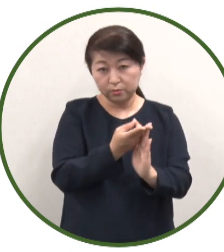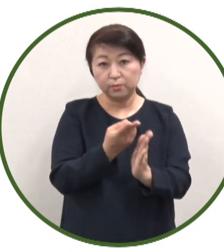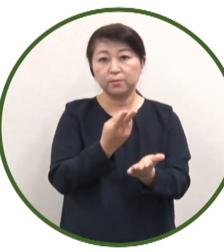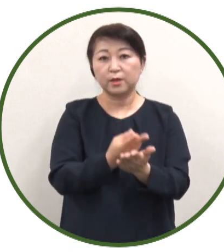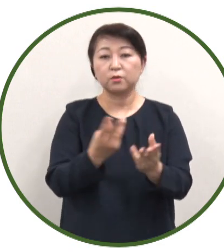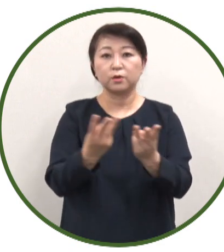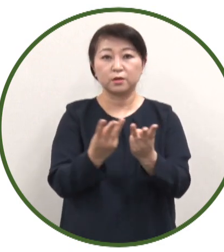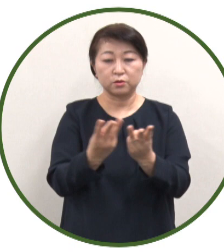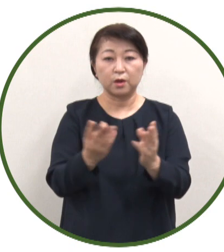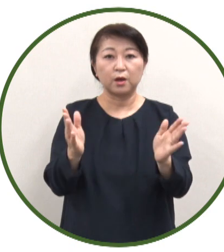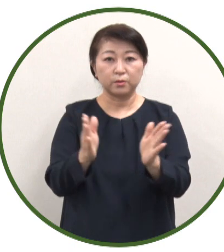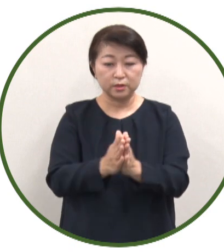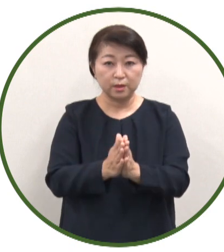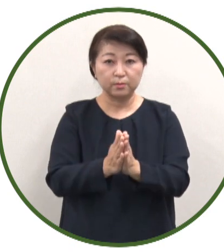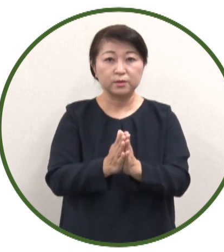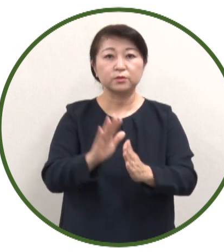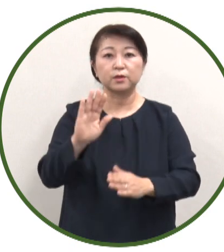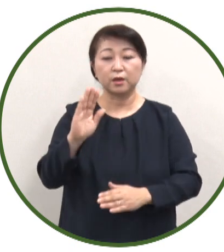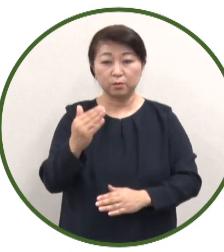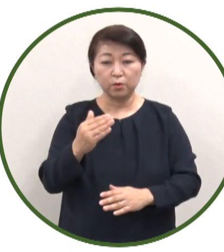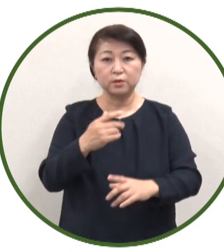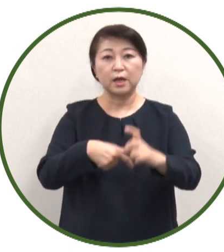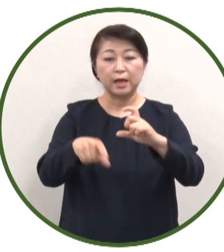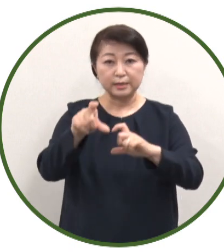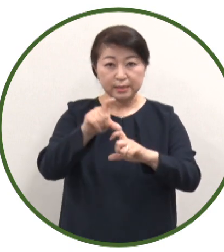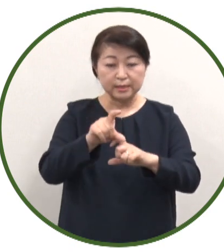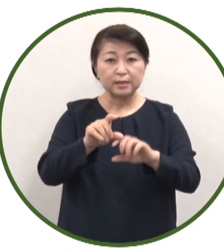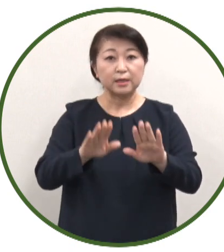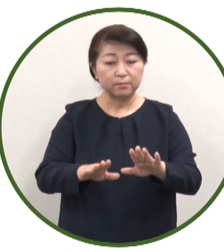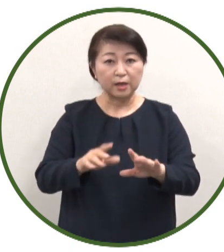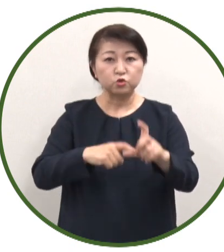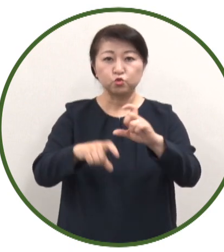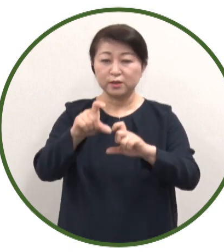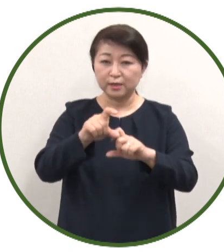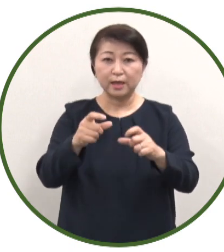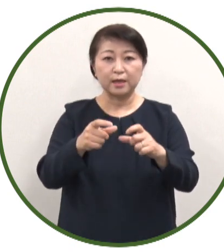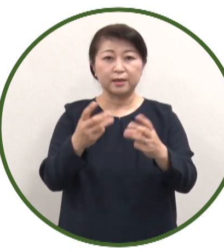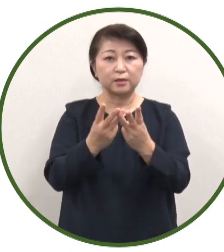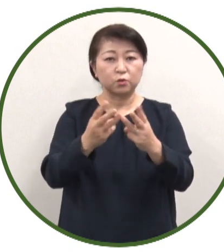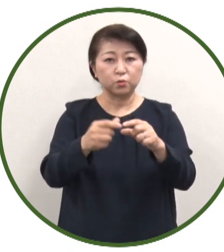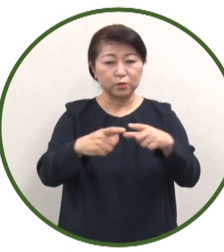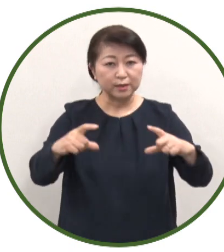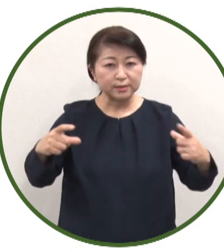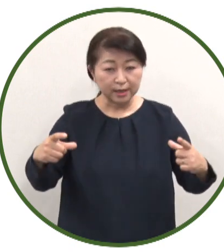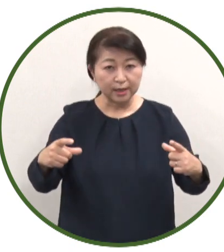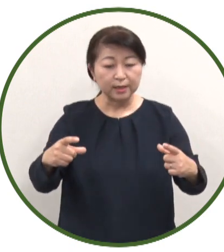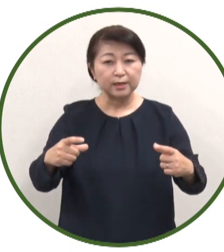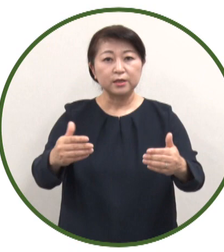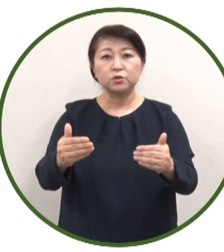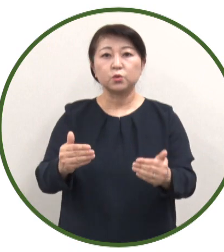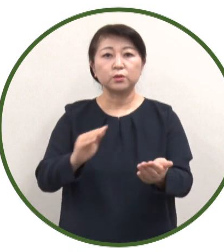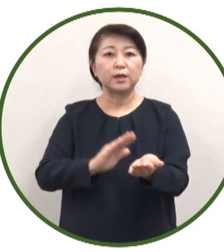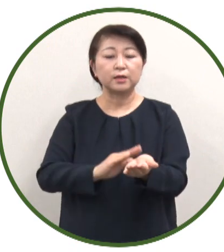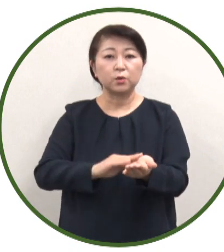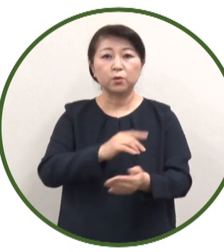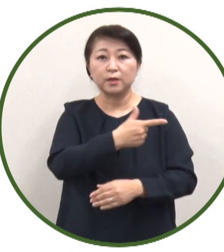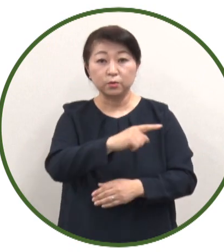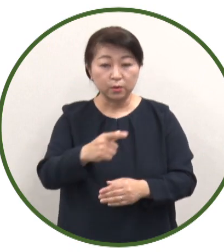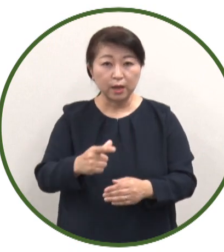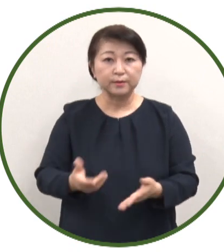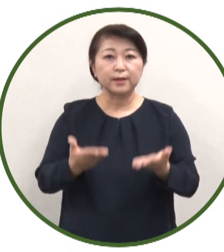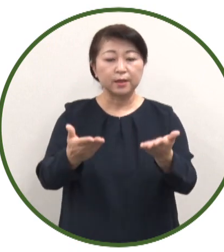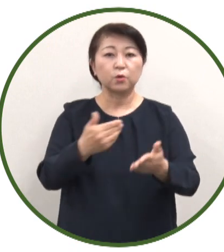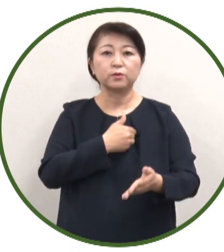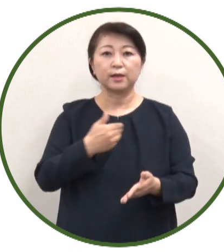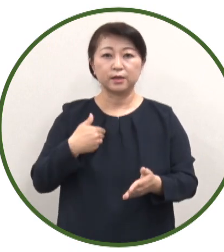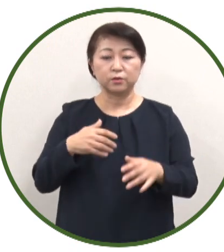に現在追加で拡充を続けているところでありまして、必要な医療などが提供できるよう体制を整え